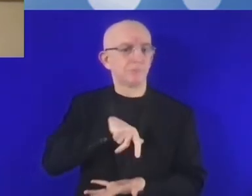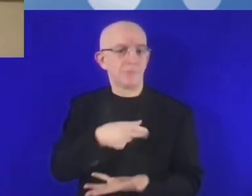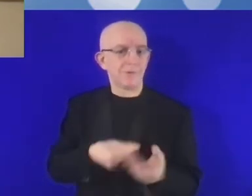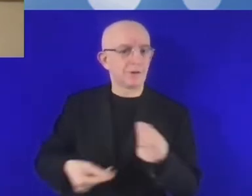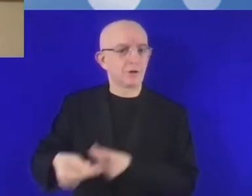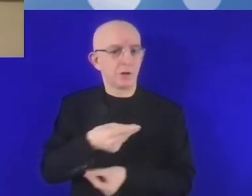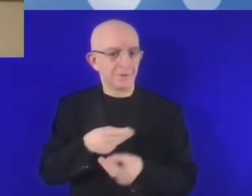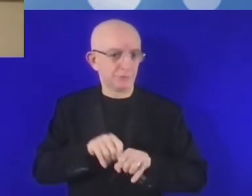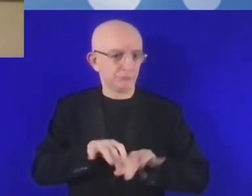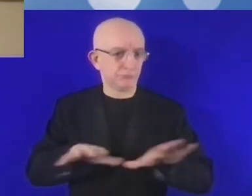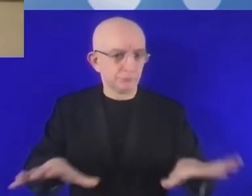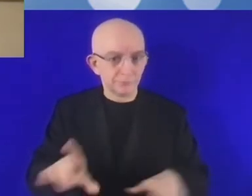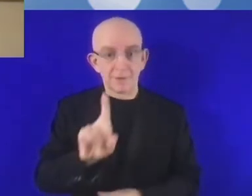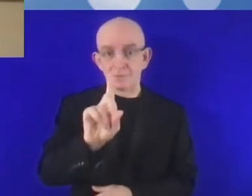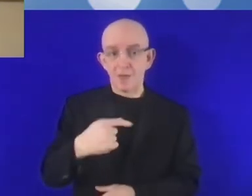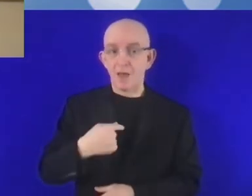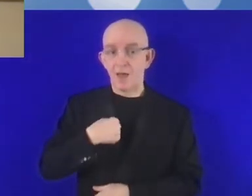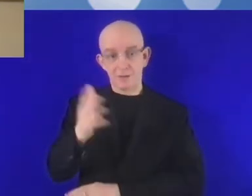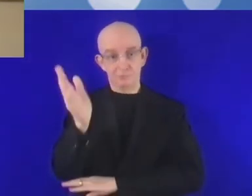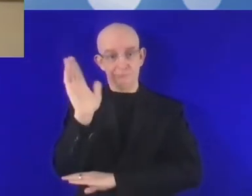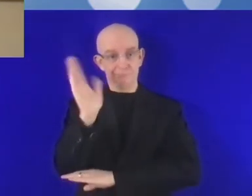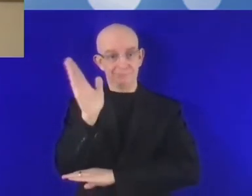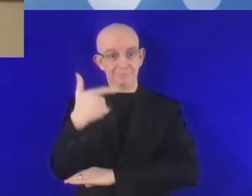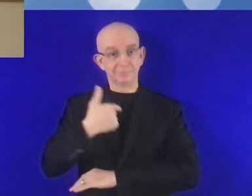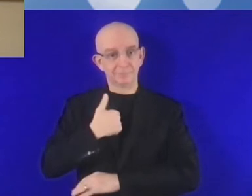وخاصة الدول الأفريقية التي